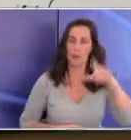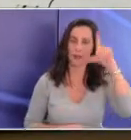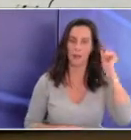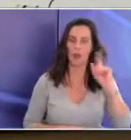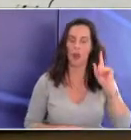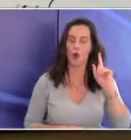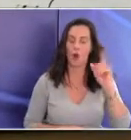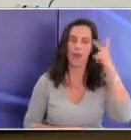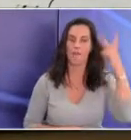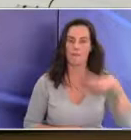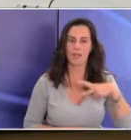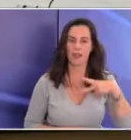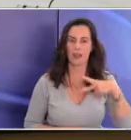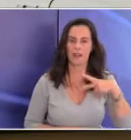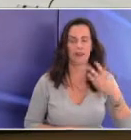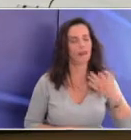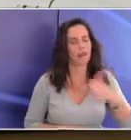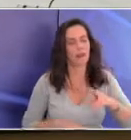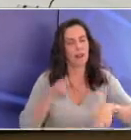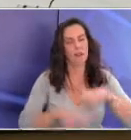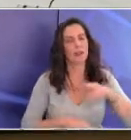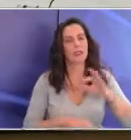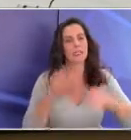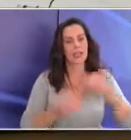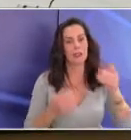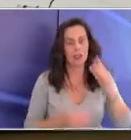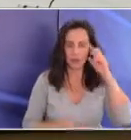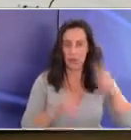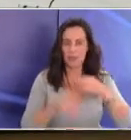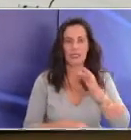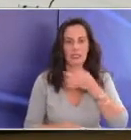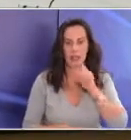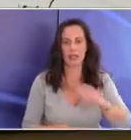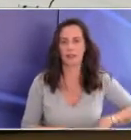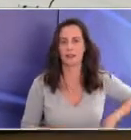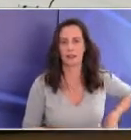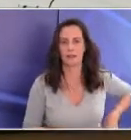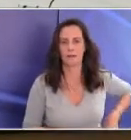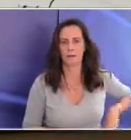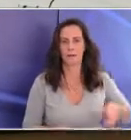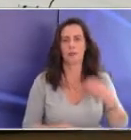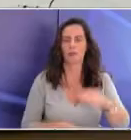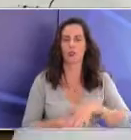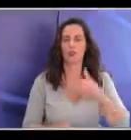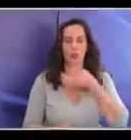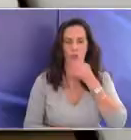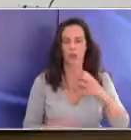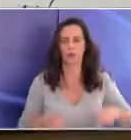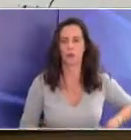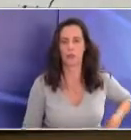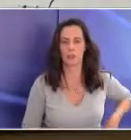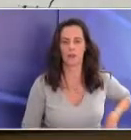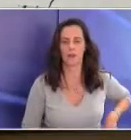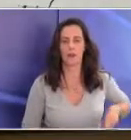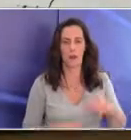אביב לא השכילה לאורך השנים לגדל שחקנים. אני חושבת שכשמגדלים שחקנים זה מייצר איזושהי תחושה טובה יותר של קבוצה